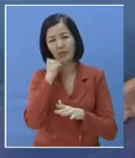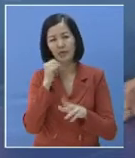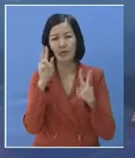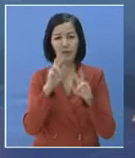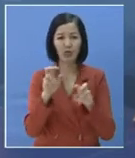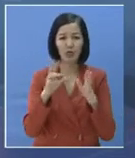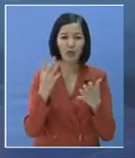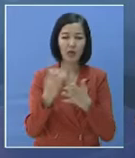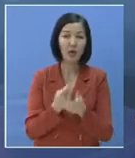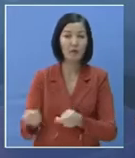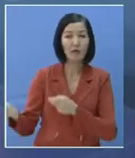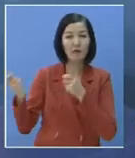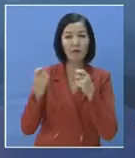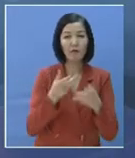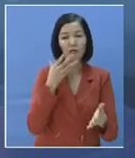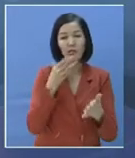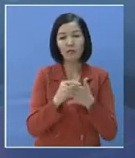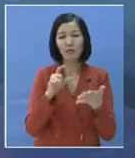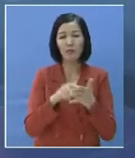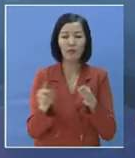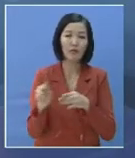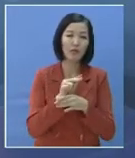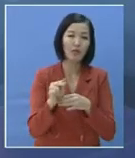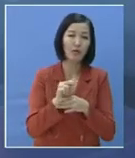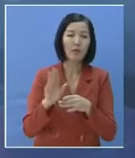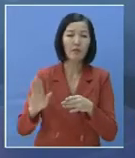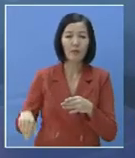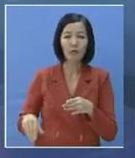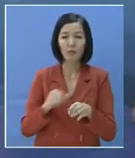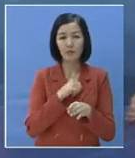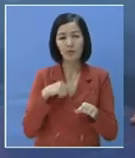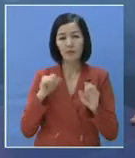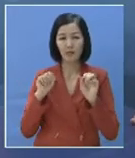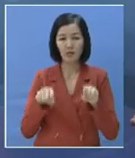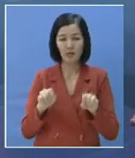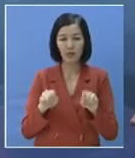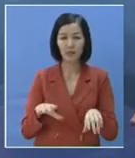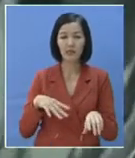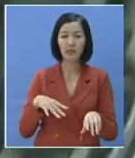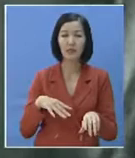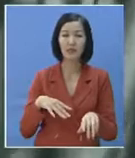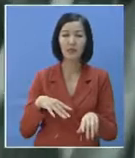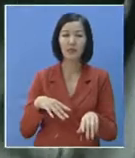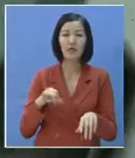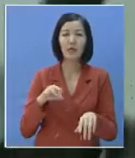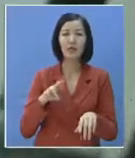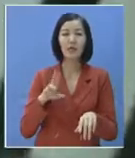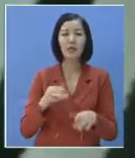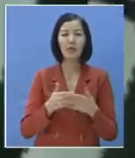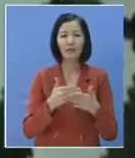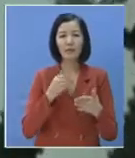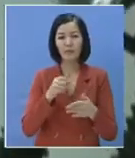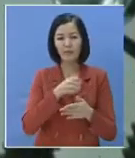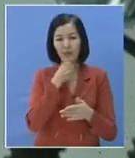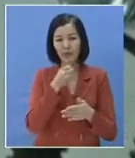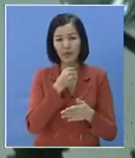стране, привозит свою мастерскую, реставрирует и потом даже катается на них. Впервые за руль мотоцикла Илья сел еще